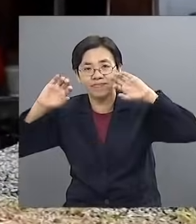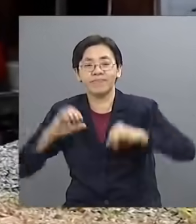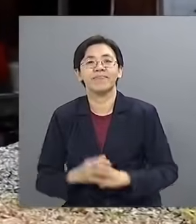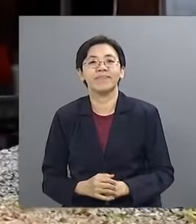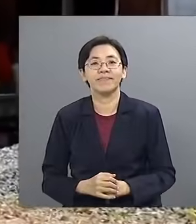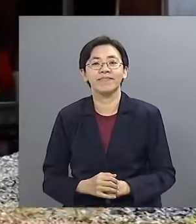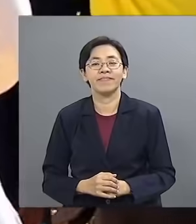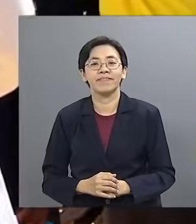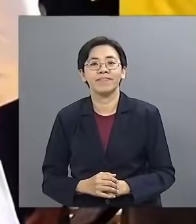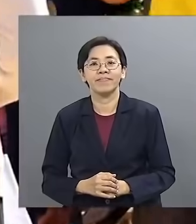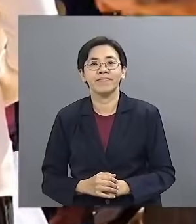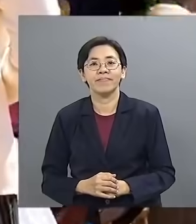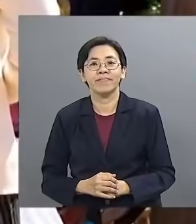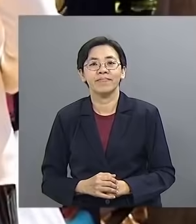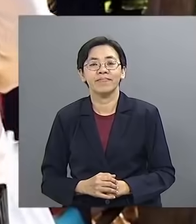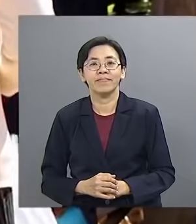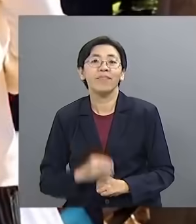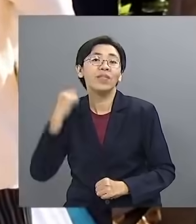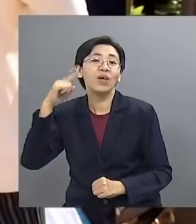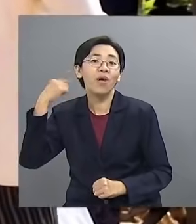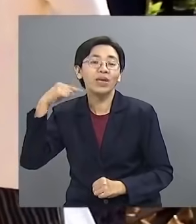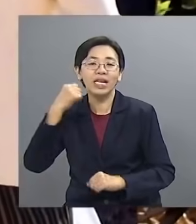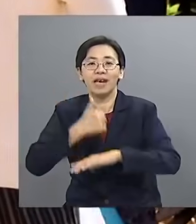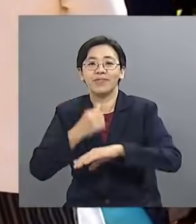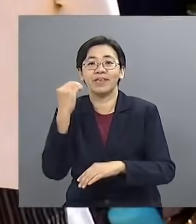ขณะที่นางสาวเสาวลักษณ์แผ่นทองเป็นผู้ใหญ่บ้านหมู่8ต